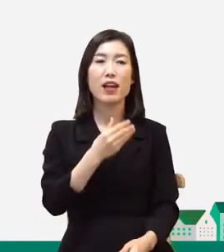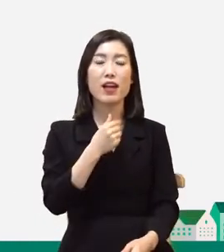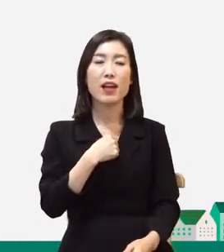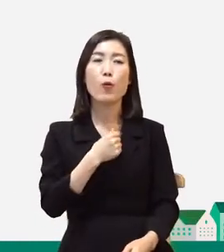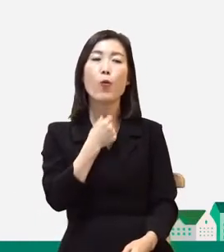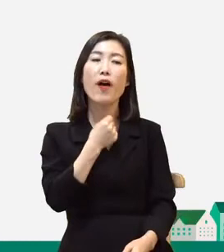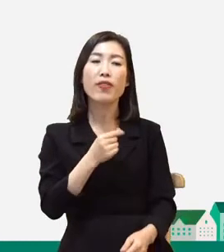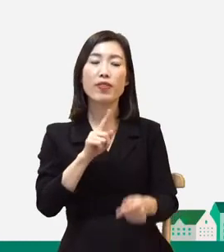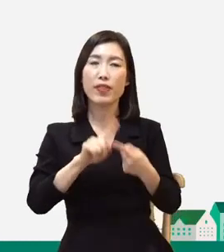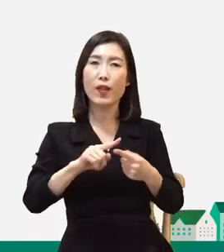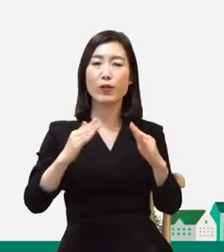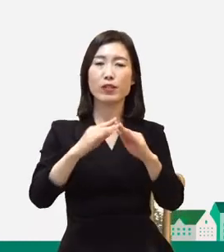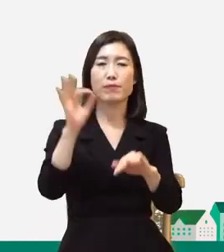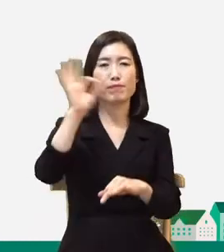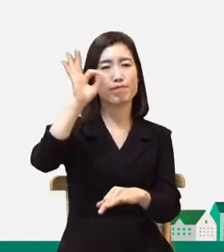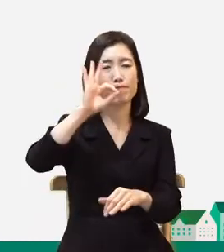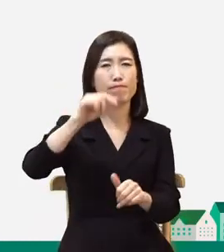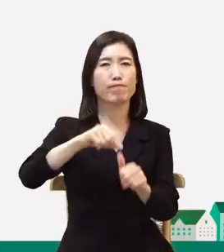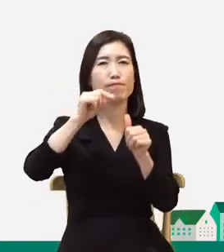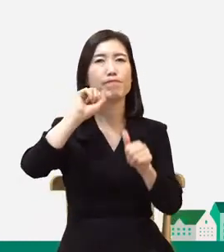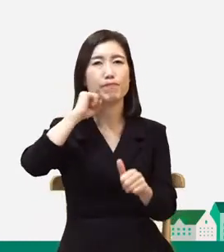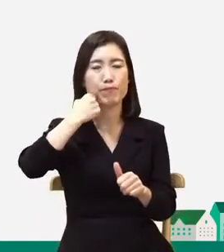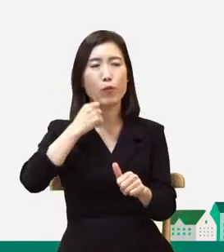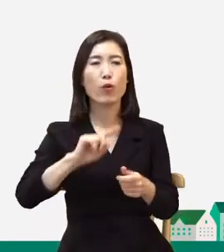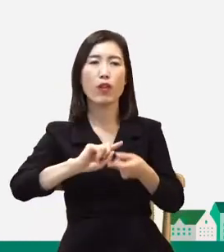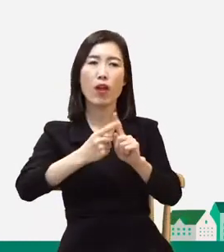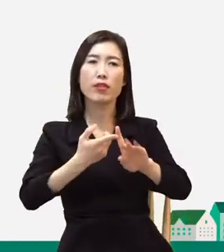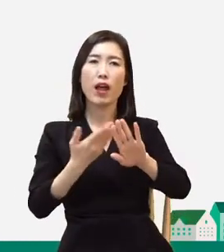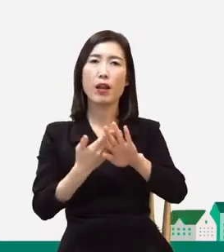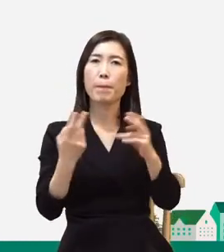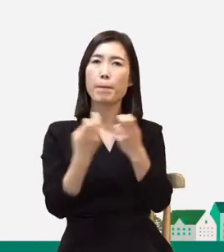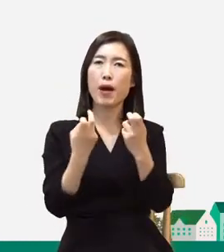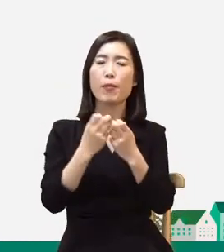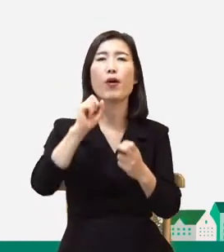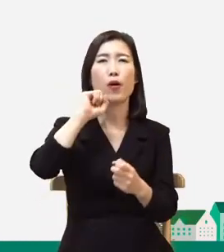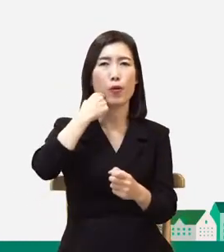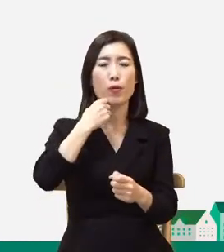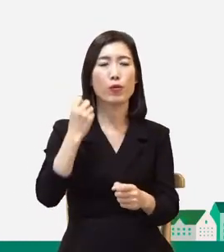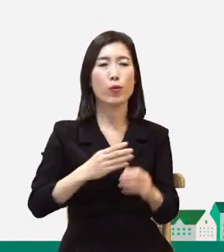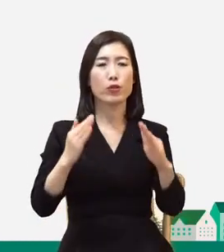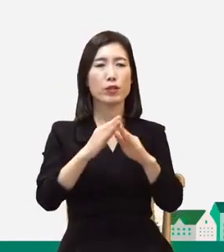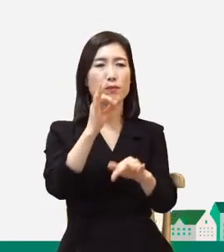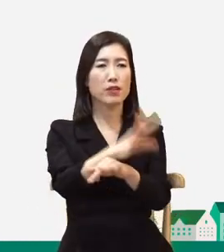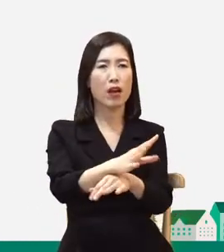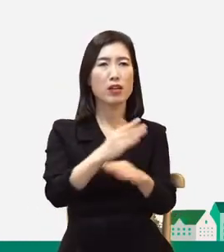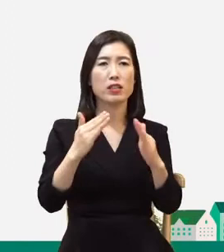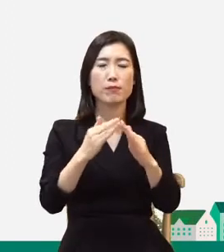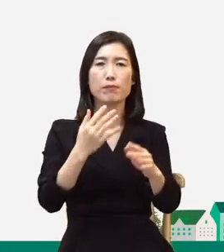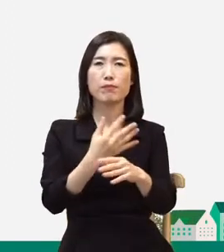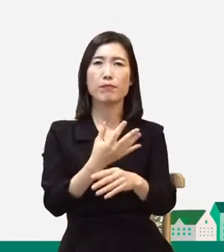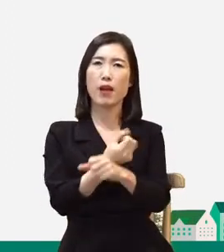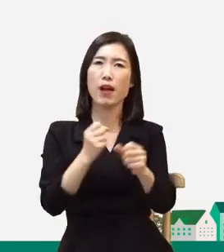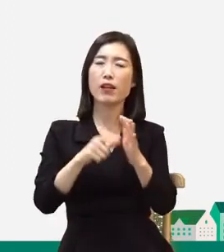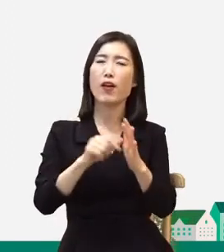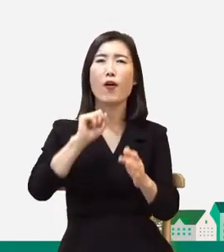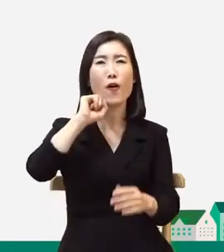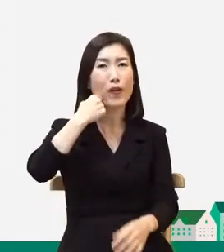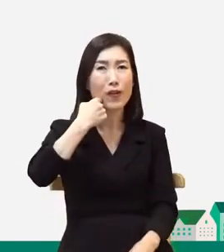구할 수 없거나 혹은 다양성 대안이 부족하고 주택 구입 비용이 마련이 어려운 것은 뭐